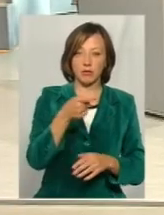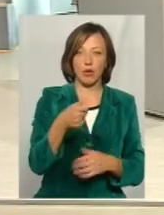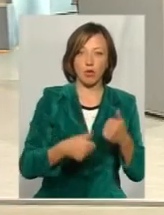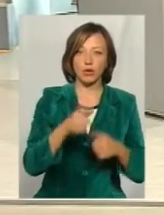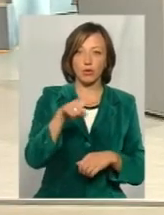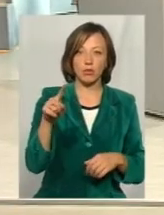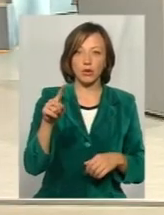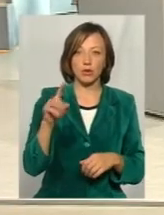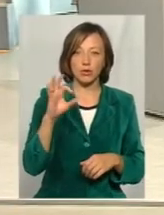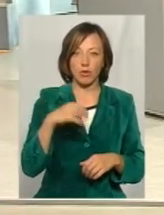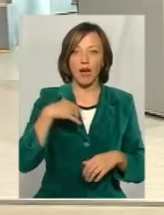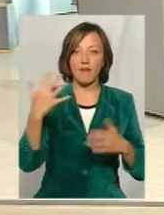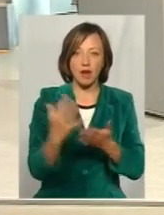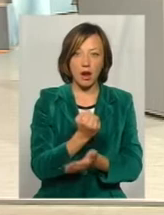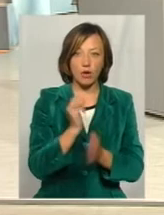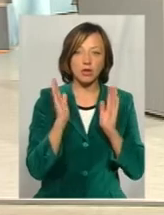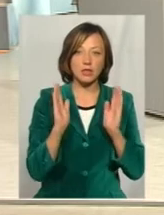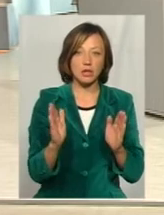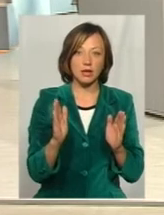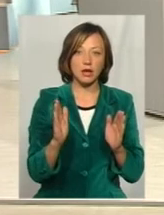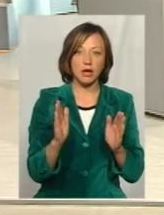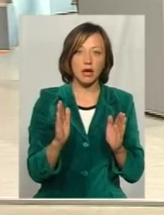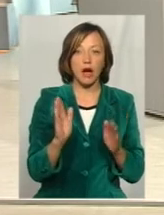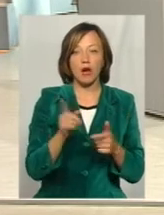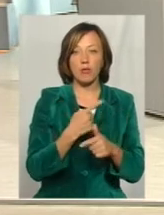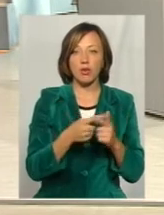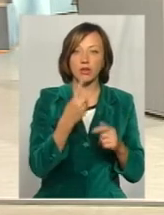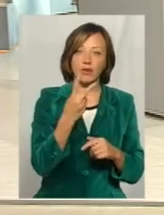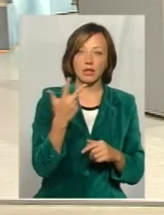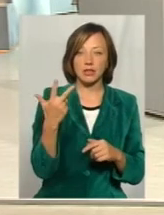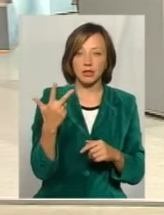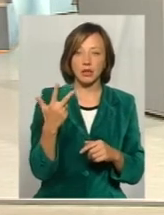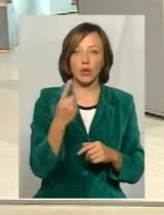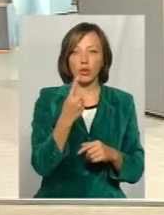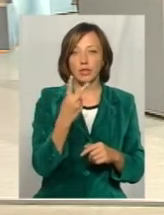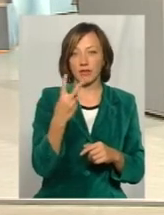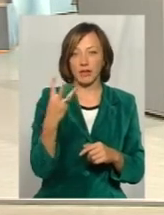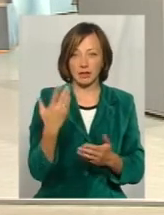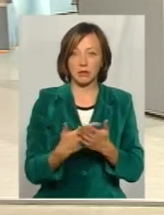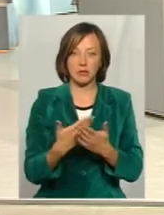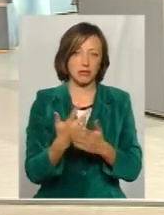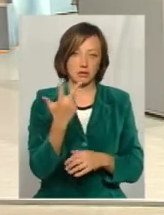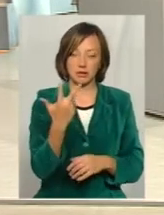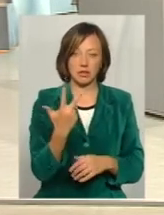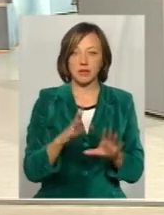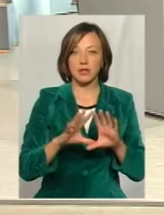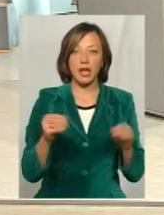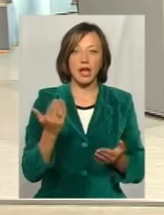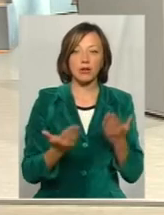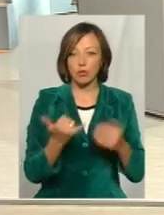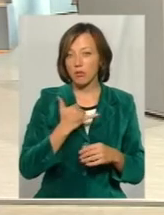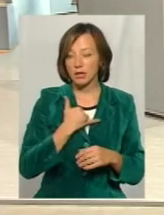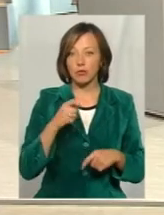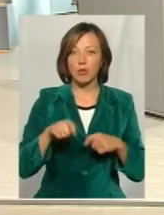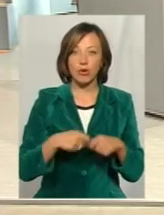номер 0, я його виграю, тільки маршрут номер 0. Або 2, або 3 маршрути. Ну, 0, 1, 2, так, грубо кажучи, на 3. І якщо в мене